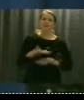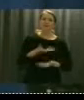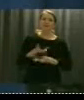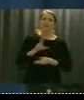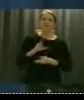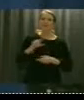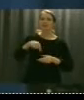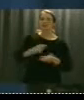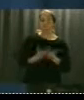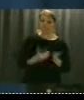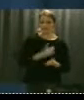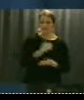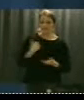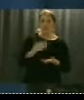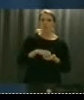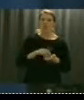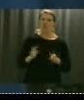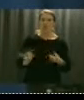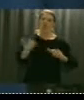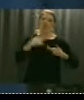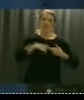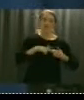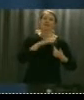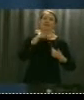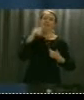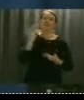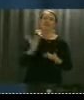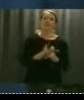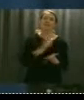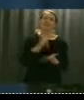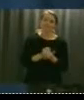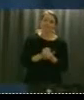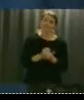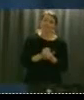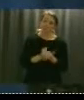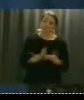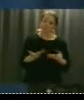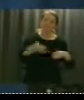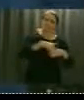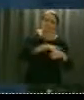krävs att vi som kommun blir medlem i Icon. Det räcker med att landstinget blir det. Så har vi sparat lite pengar.